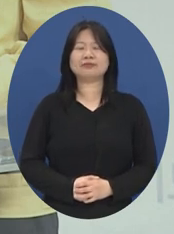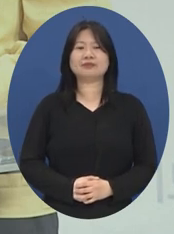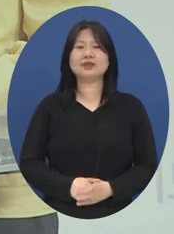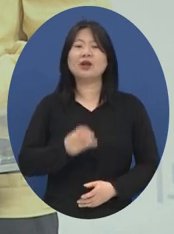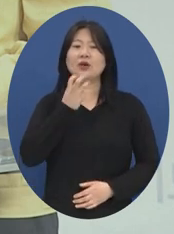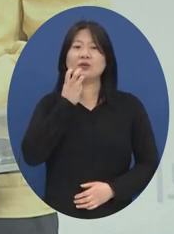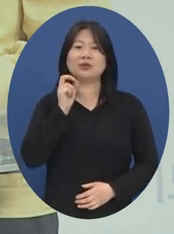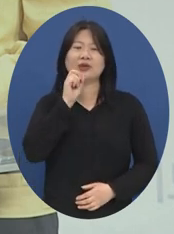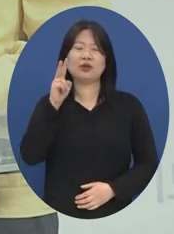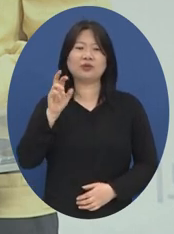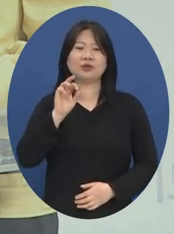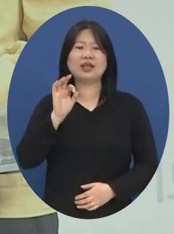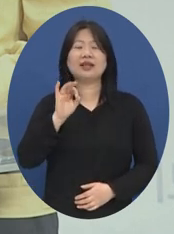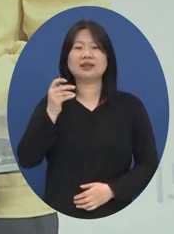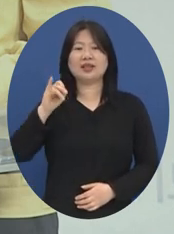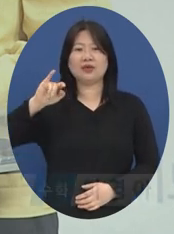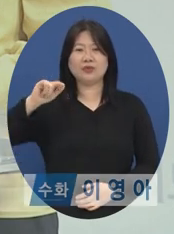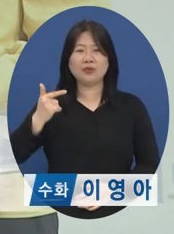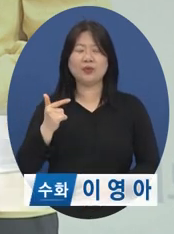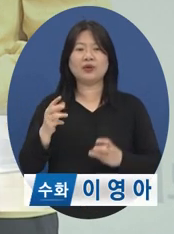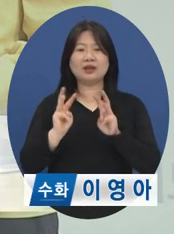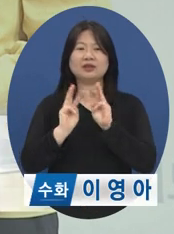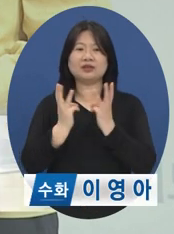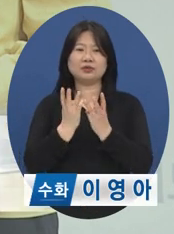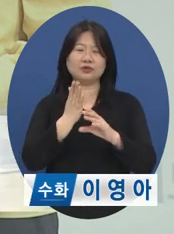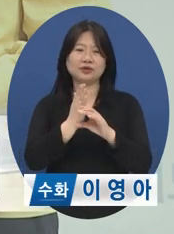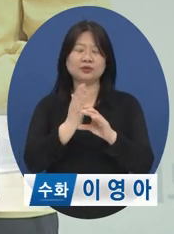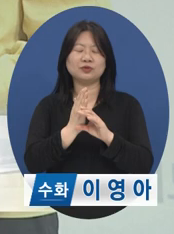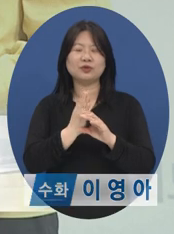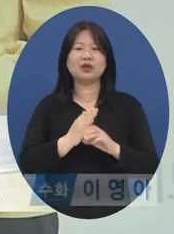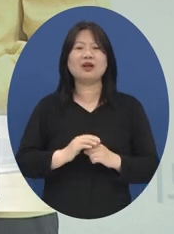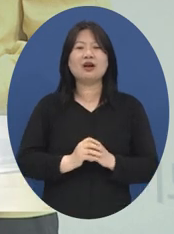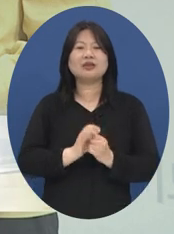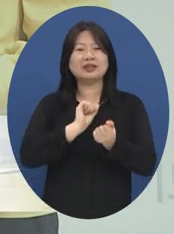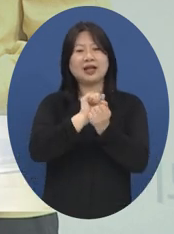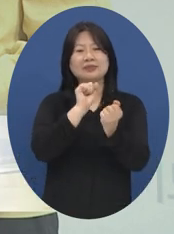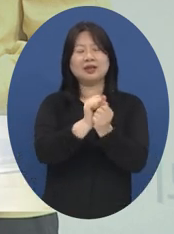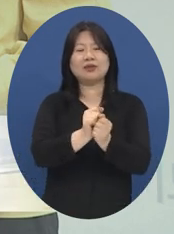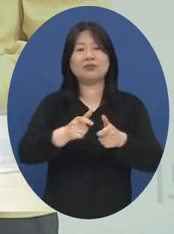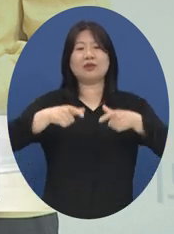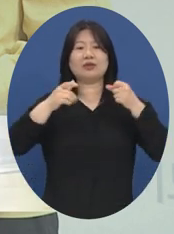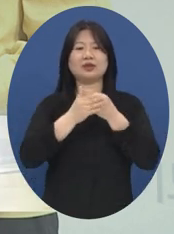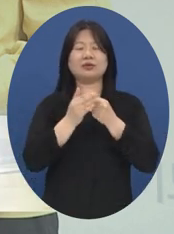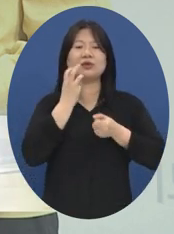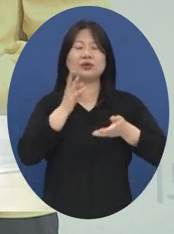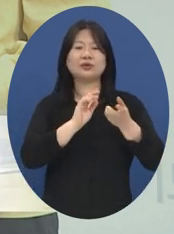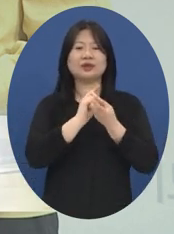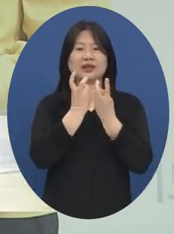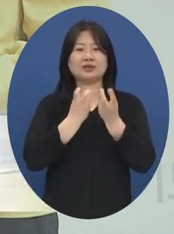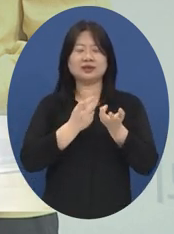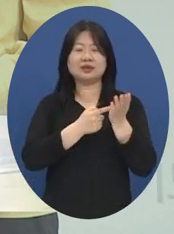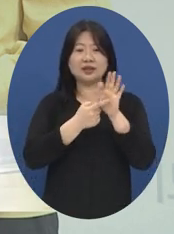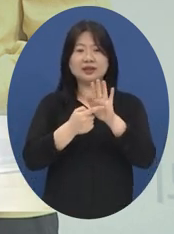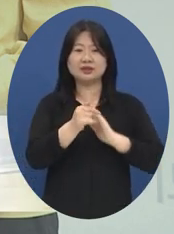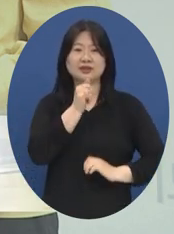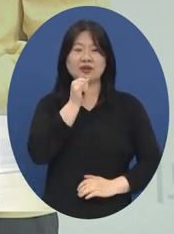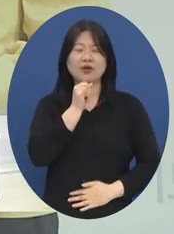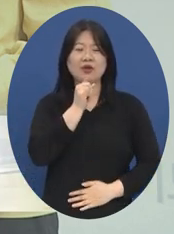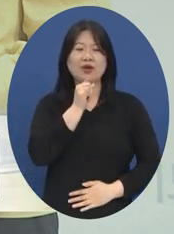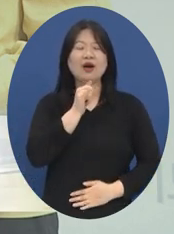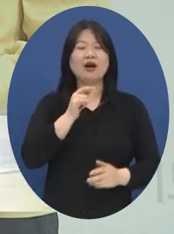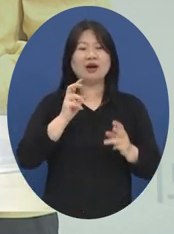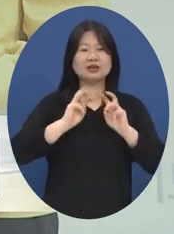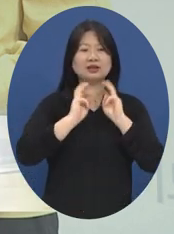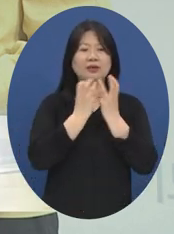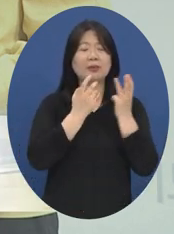서울 용산구 이태원 클럽을 중심으로 집단 감염이 발생하면서 경기도가 대책을 내놨습니다. 클럽에 갔는지 어디서